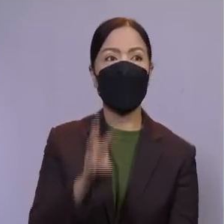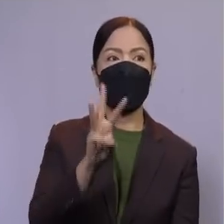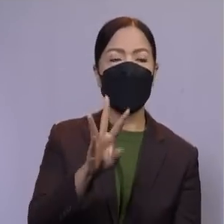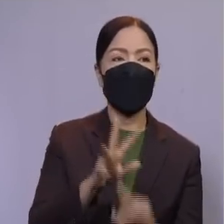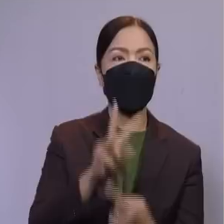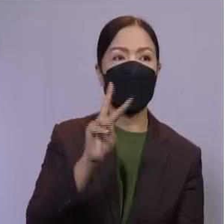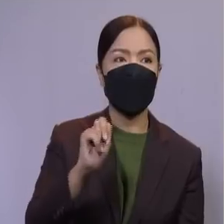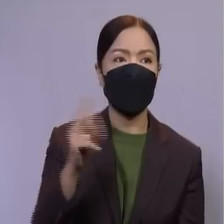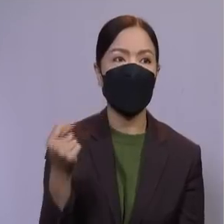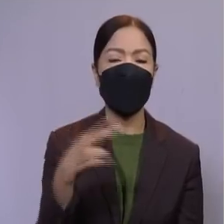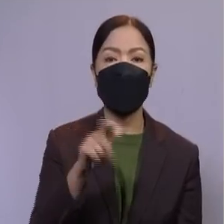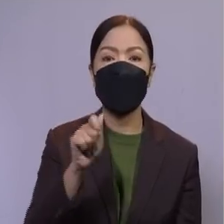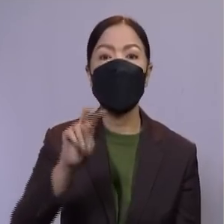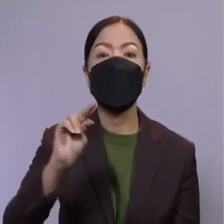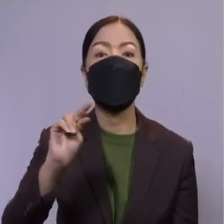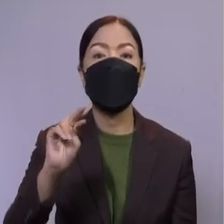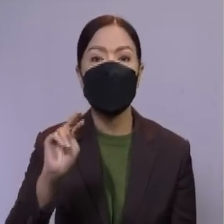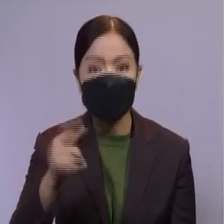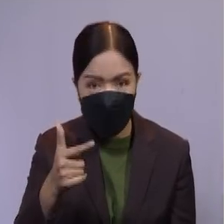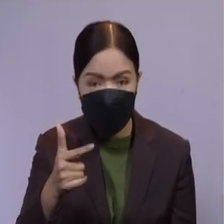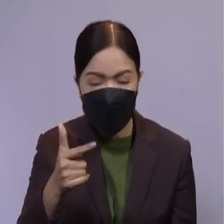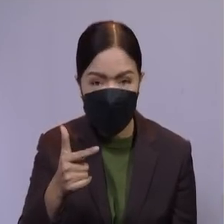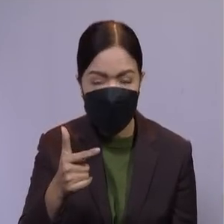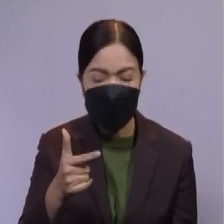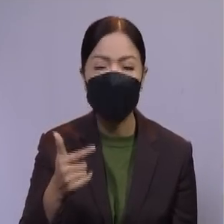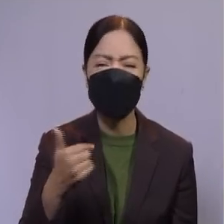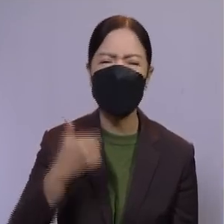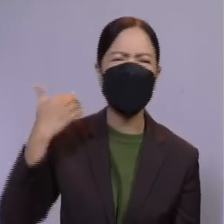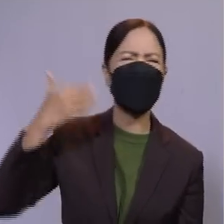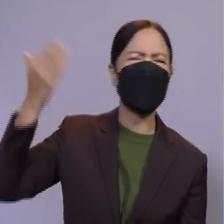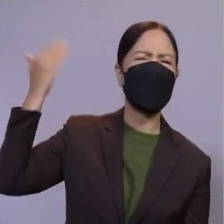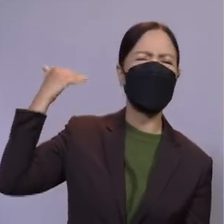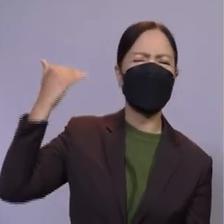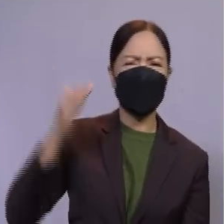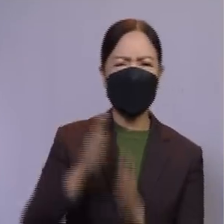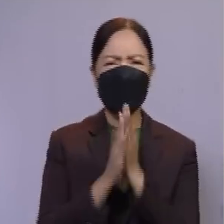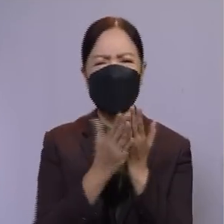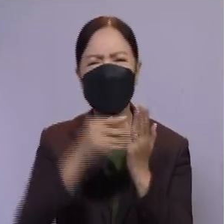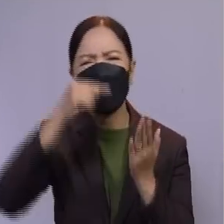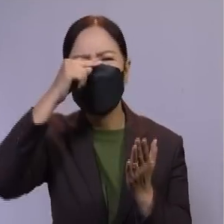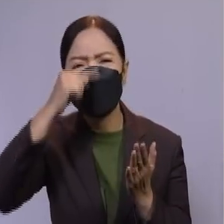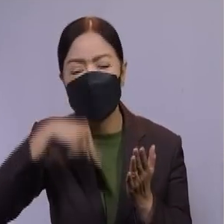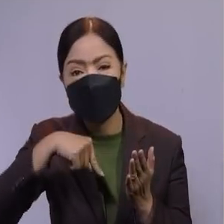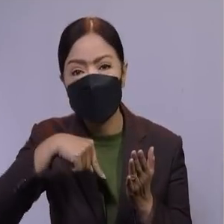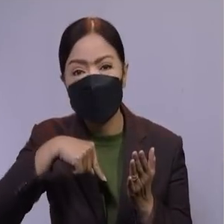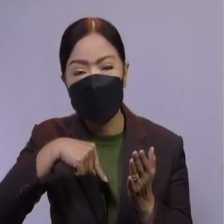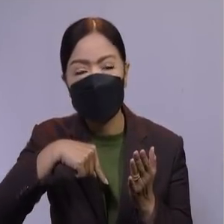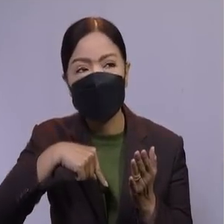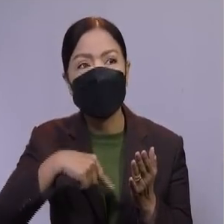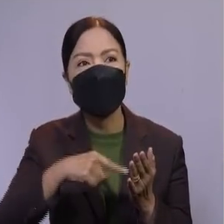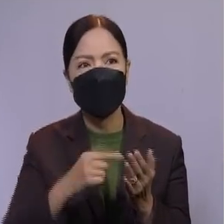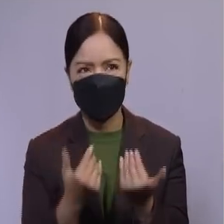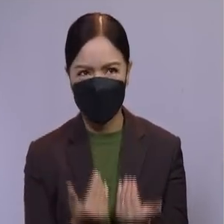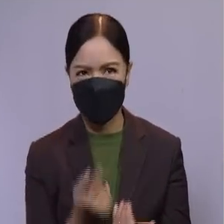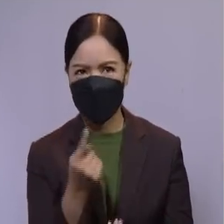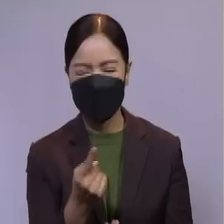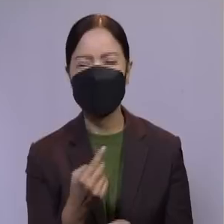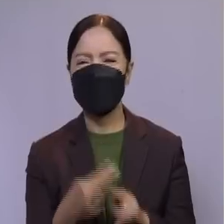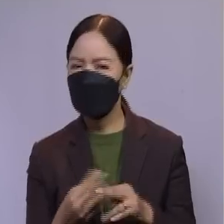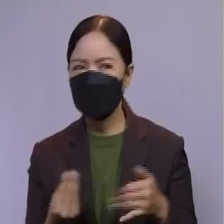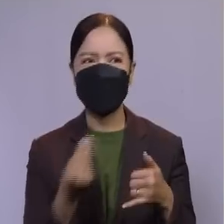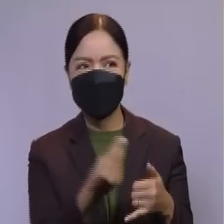เคารพพี่น้อง 2ปอทั้งพลเอกประยุทธ์พลเอกประวิตรไปไหนไปกันตามติดทุกภารกิจแต่พอมาถึงทางแยกอ้าวต้องเลือกแล้วฮะ